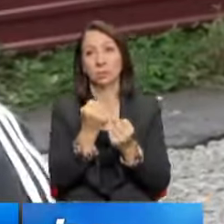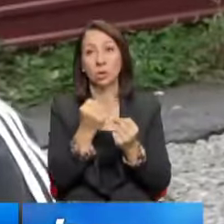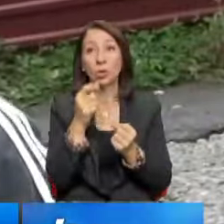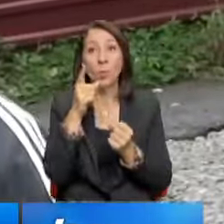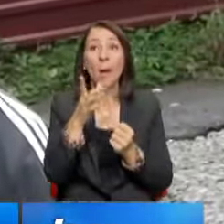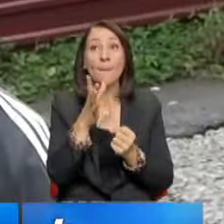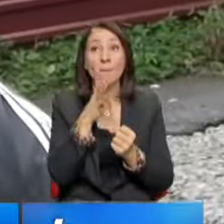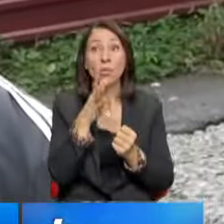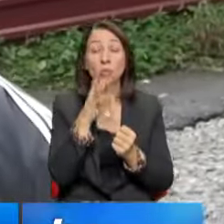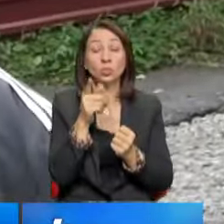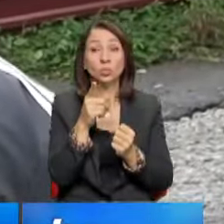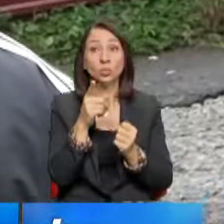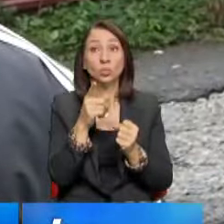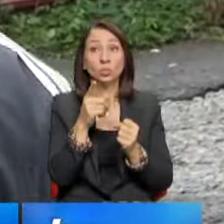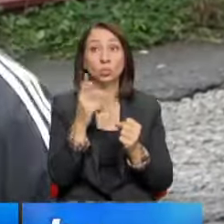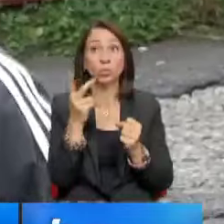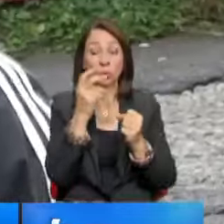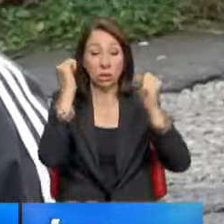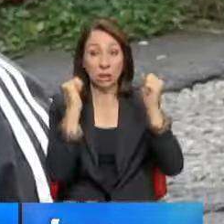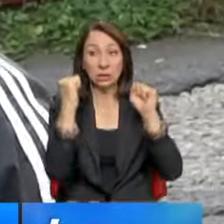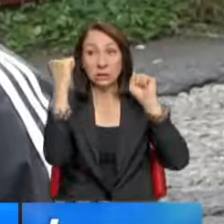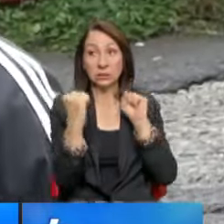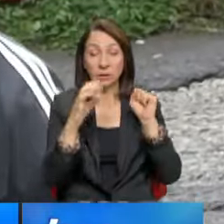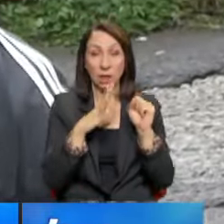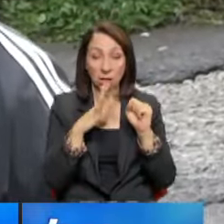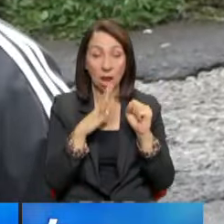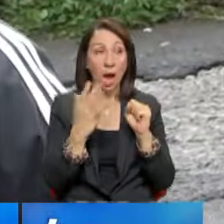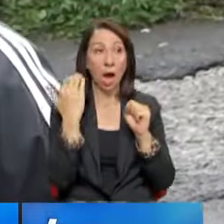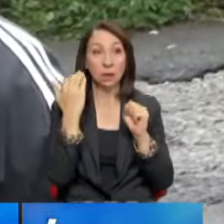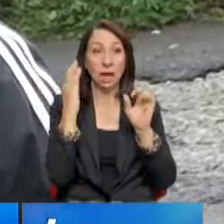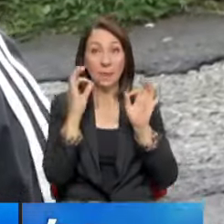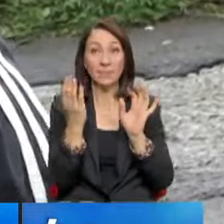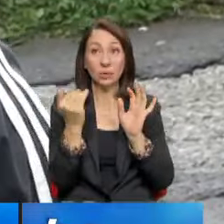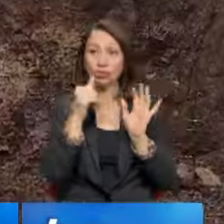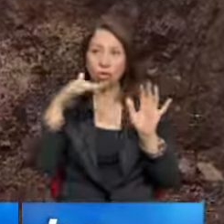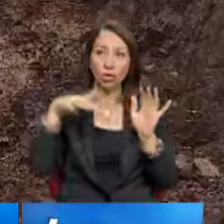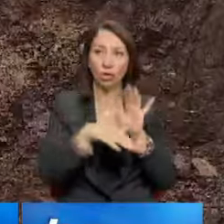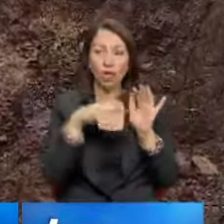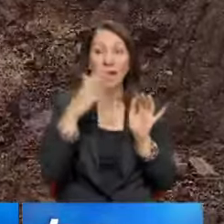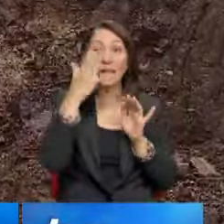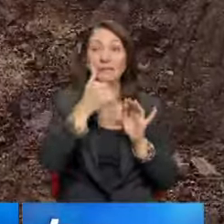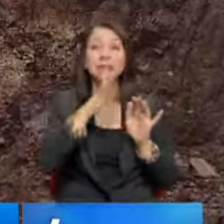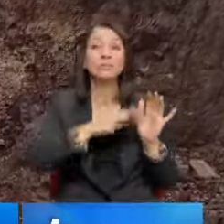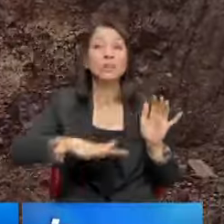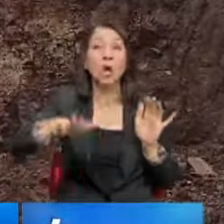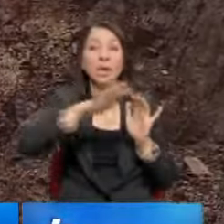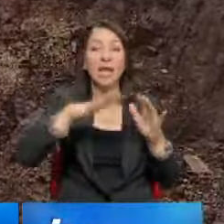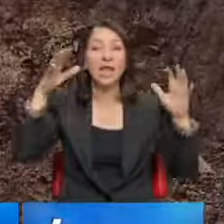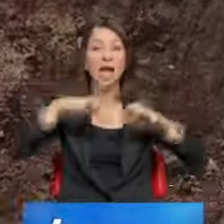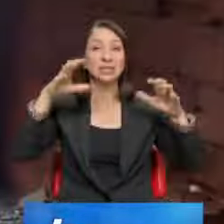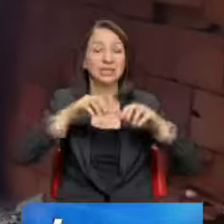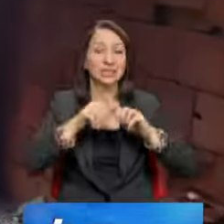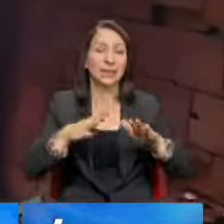Orayı biliyordum ben, öyle bir yüksek foravur kazıklar vardı orada. Arkası da devamlı geliyordu, su akıyordu oradan. Karadeniz bölgesinde yağışlı